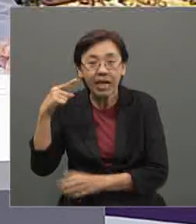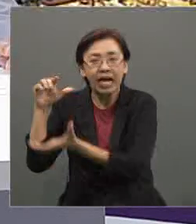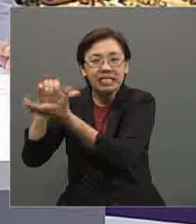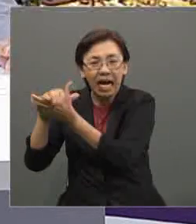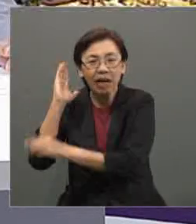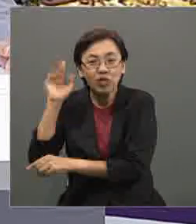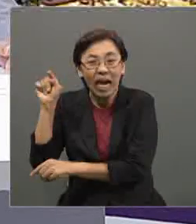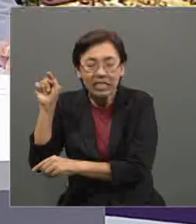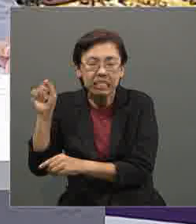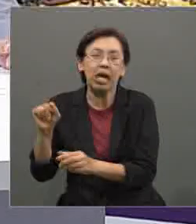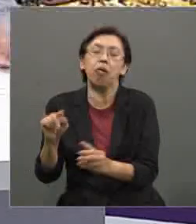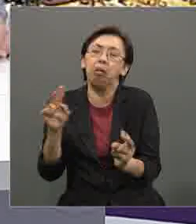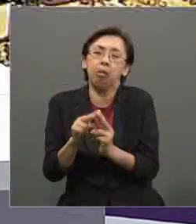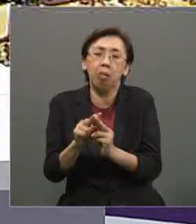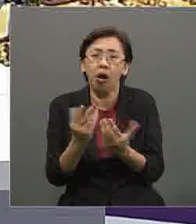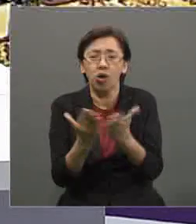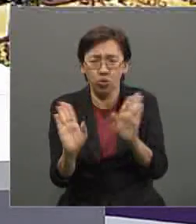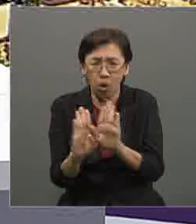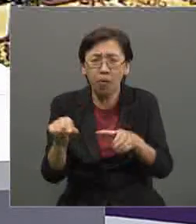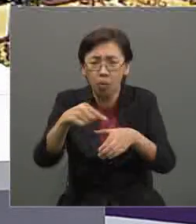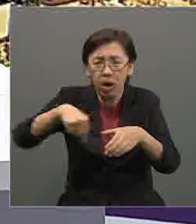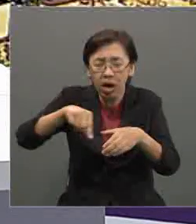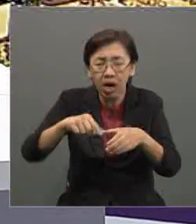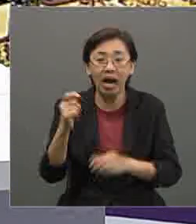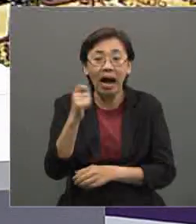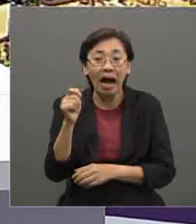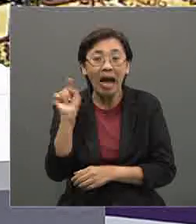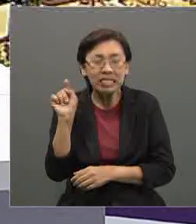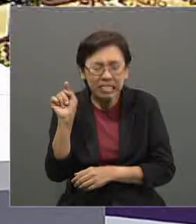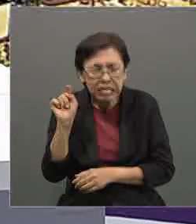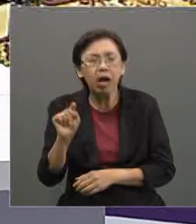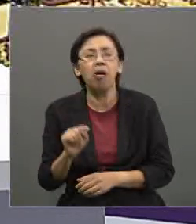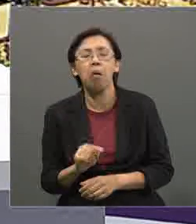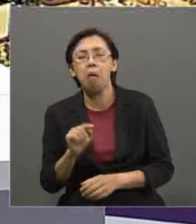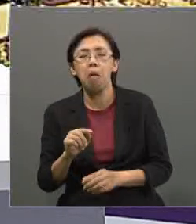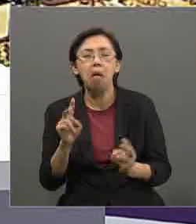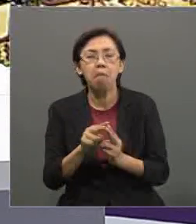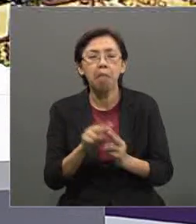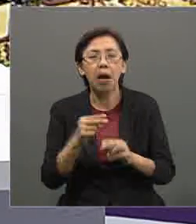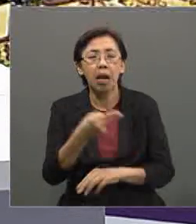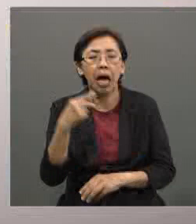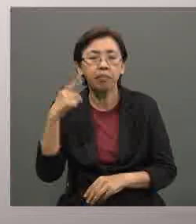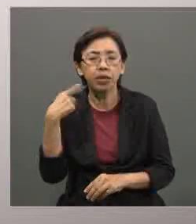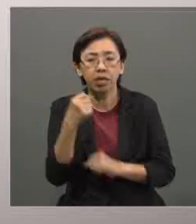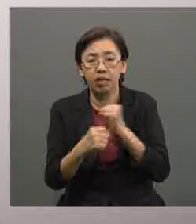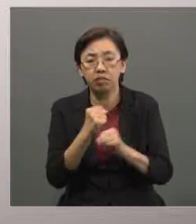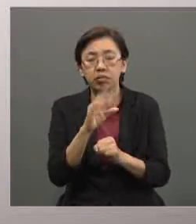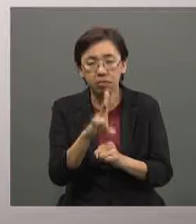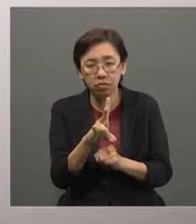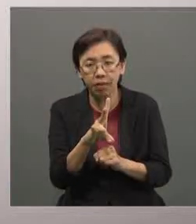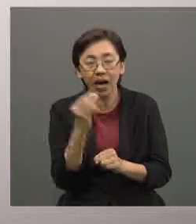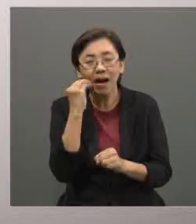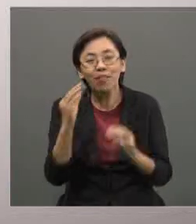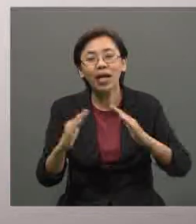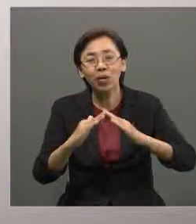ครอบครัวครอบครัวเดียวกันแท้ๆนะคะคืออาเเขยเนี่ยไปก่อเหตุล่วงละเมิดทางเพศหลานสาววัย 7ขวบที่อยู่ในบ้าน